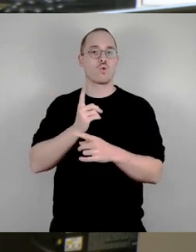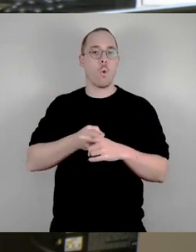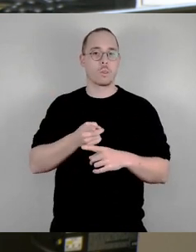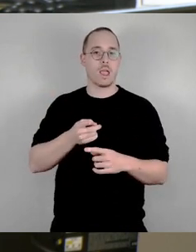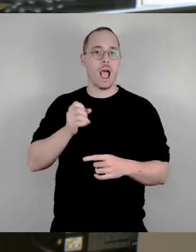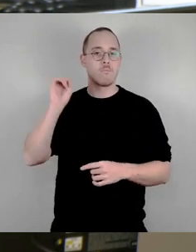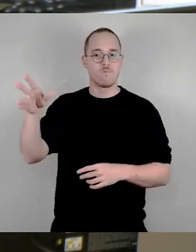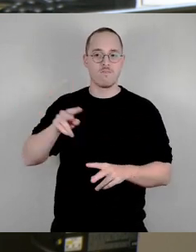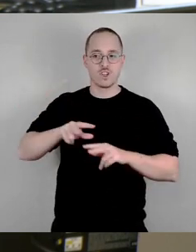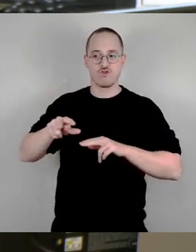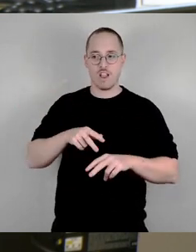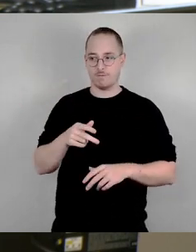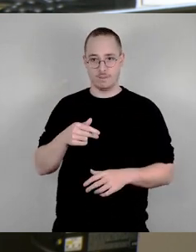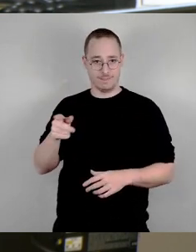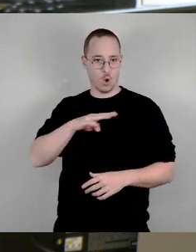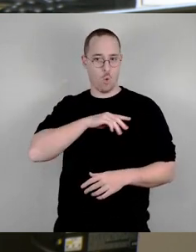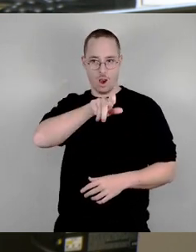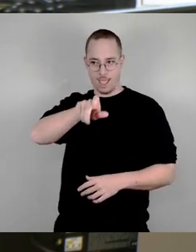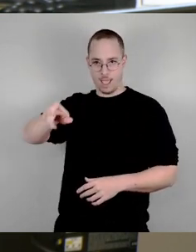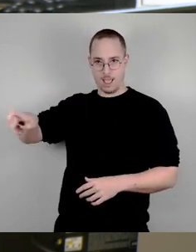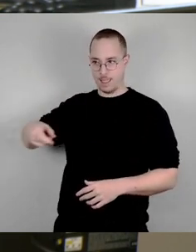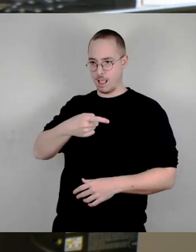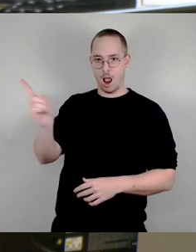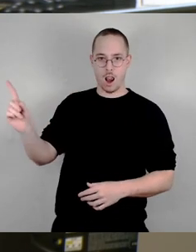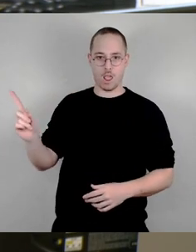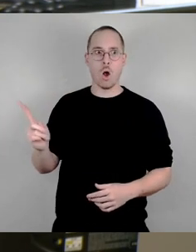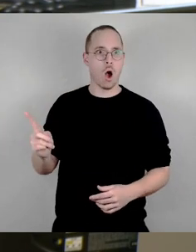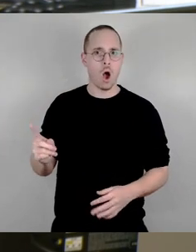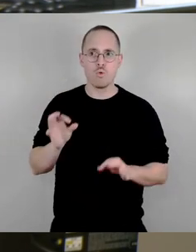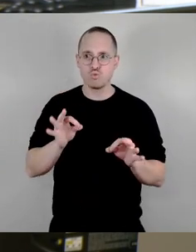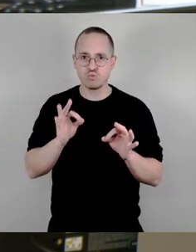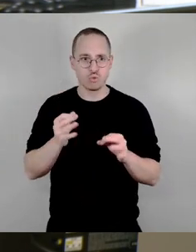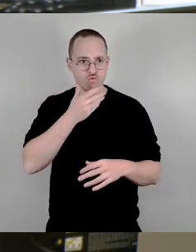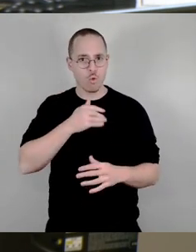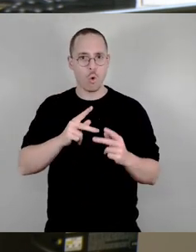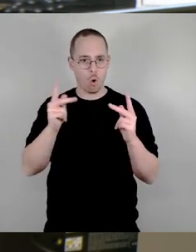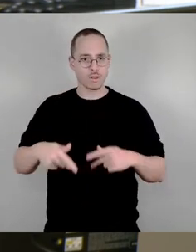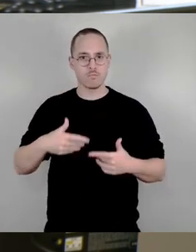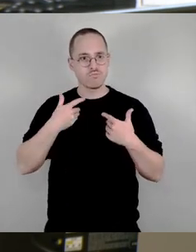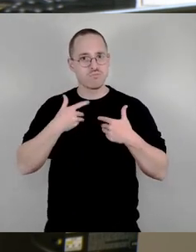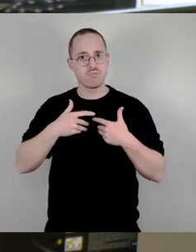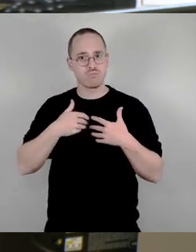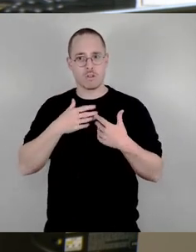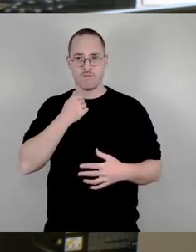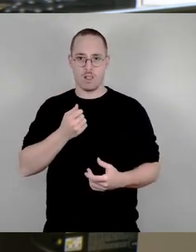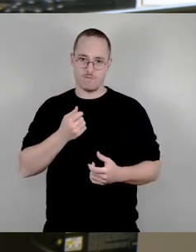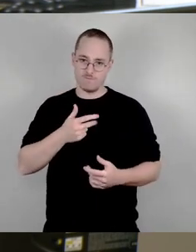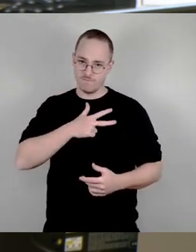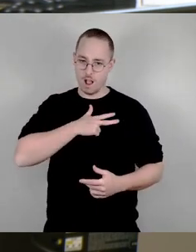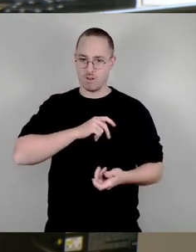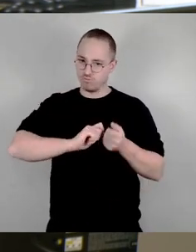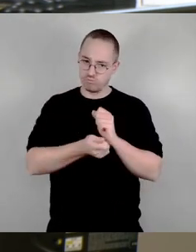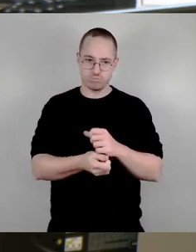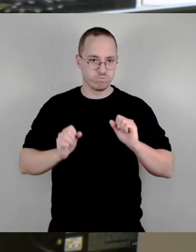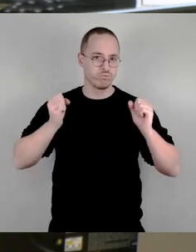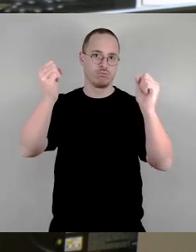zusammenzuarbeiten und da wirklich was voranbringen wollen. Jetzt komme ich mal zum grünen Antrag. Also was mir noch wichtig ist,